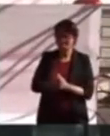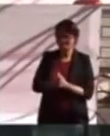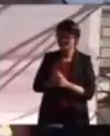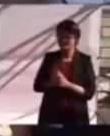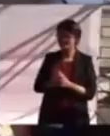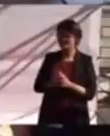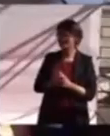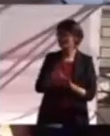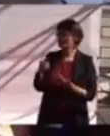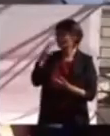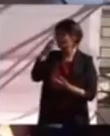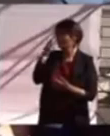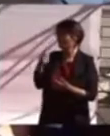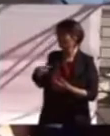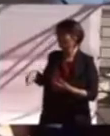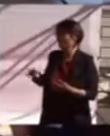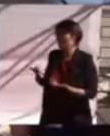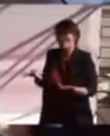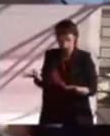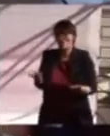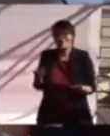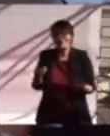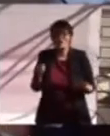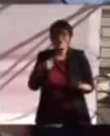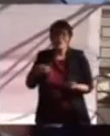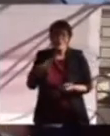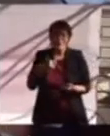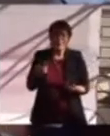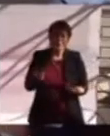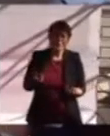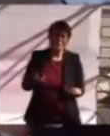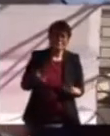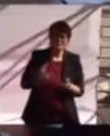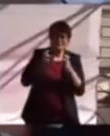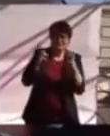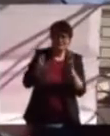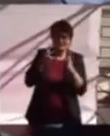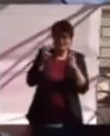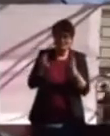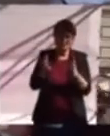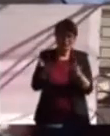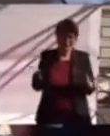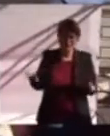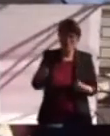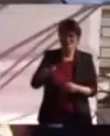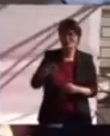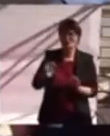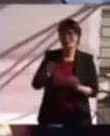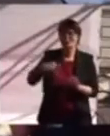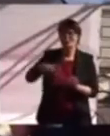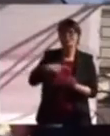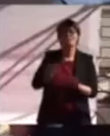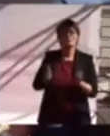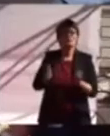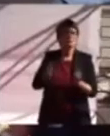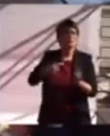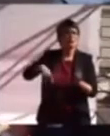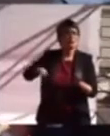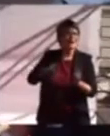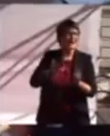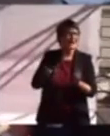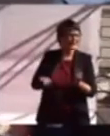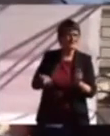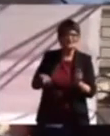tutta noi dell'informazione che stiamo facendo specialmente presadiretta campania per avvertire le persone che il pericolo c'è